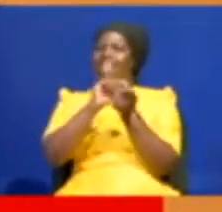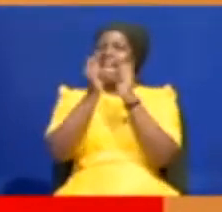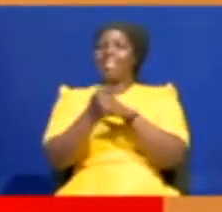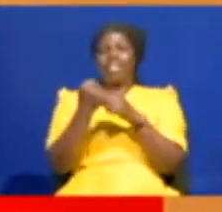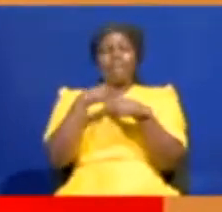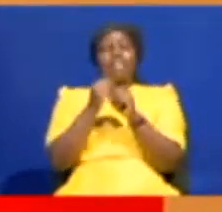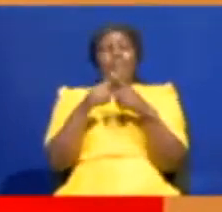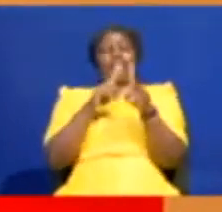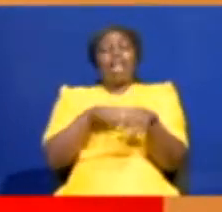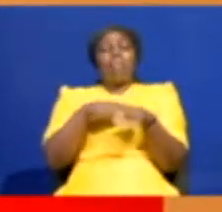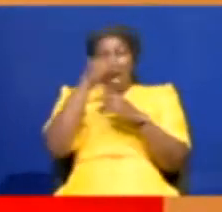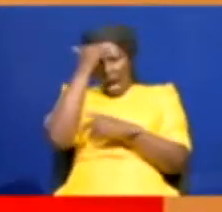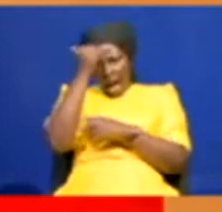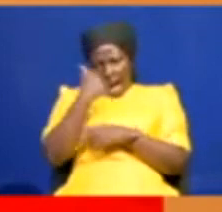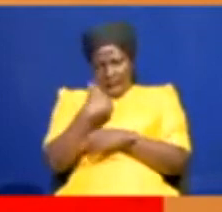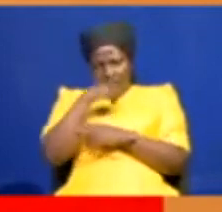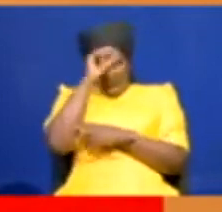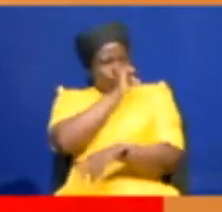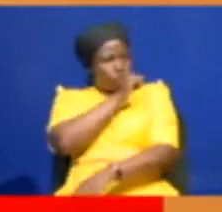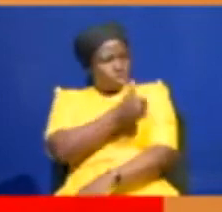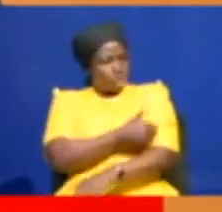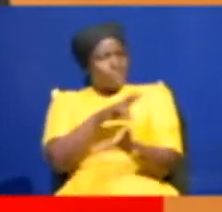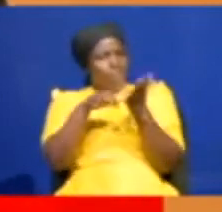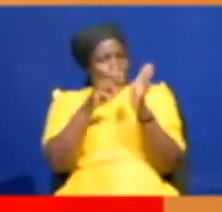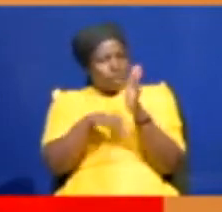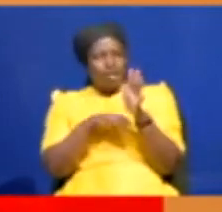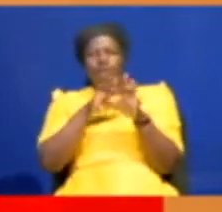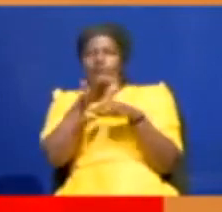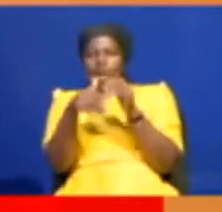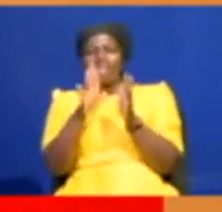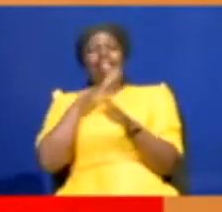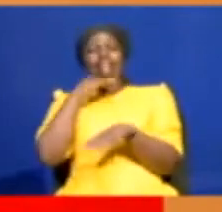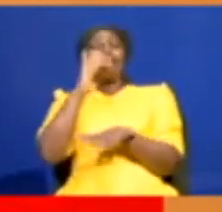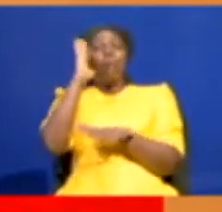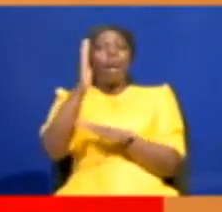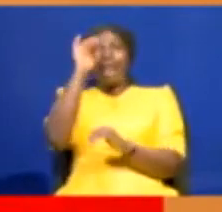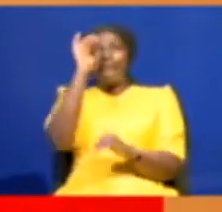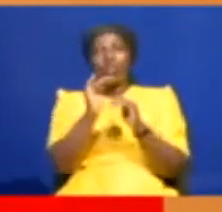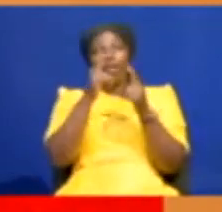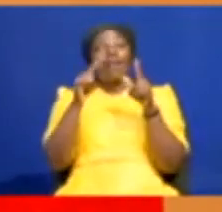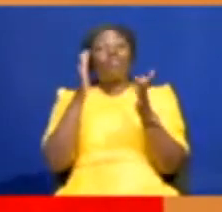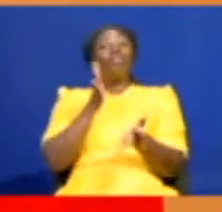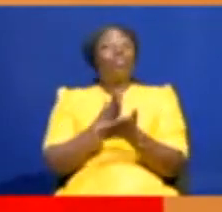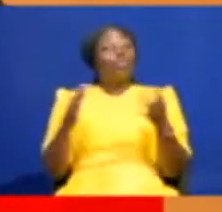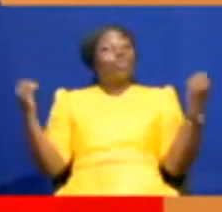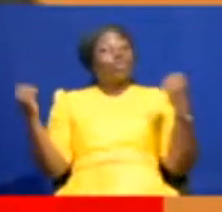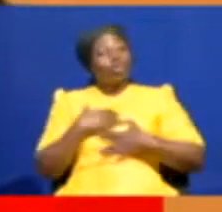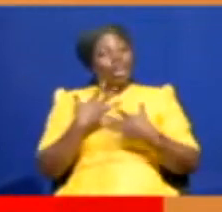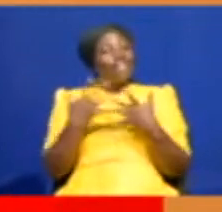ya serikali, si basi inaonekana tutarudisha haya maafa chini kabisa? Lakini cha ajabu ni kwamba miaka